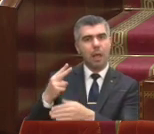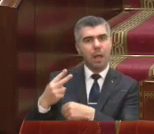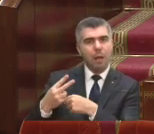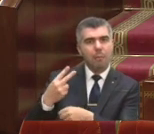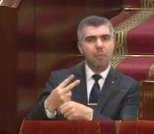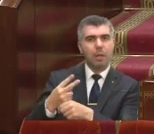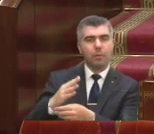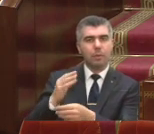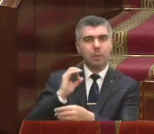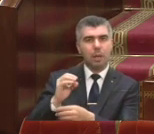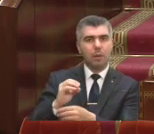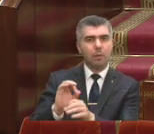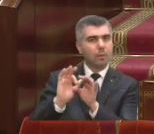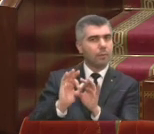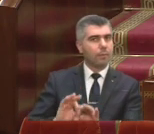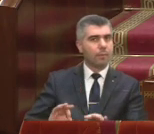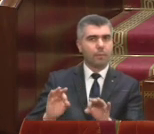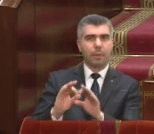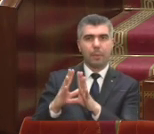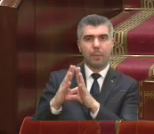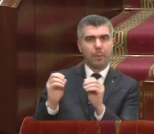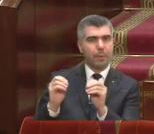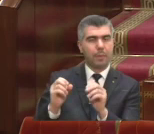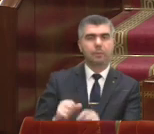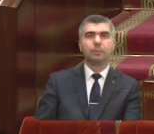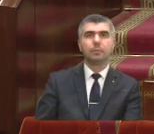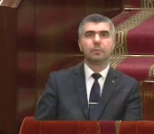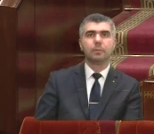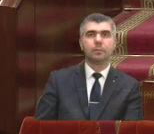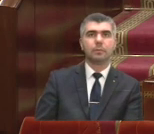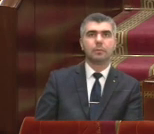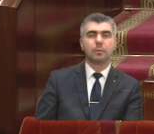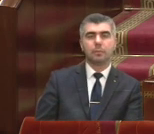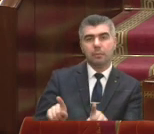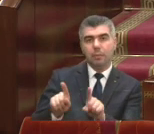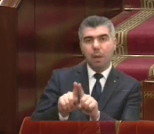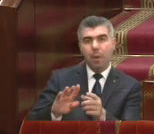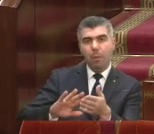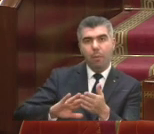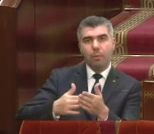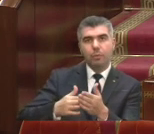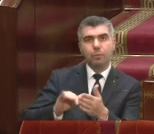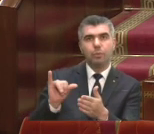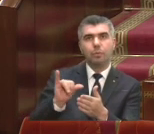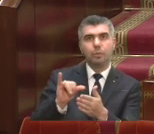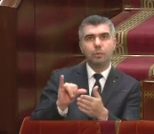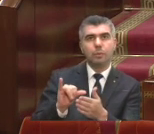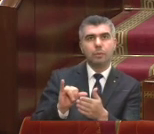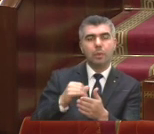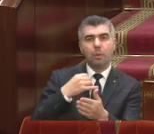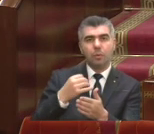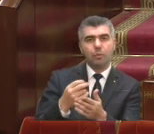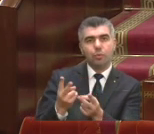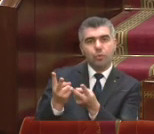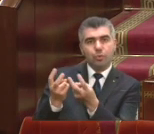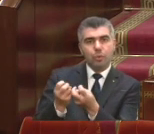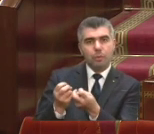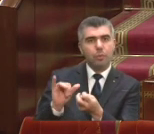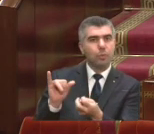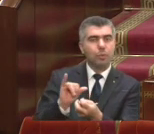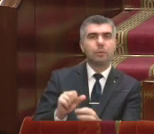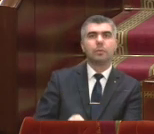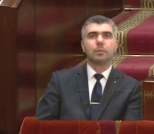مابقاش عندنا اكتفاء ذاتي في هذه الماده. اصبح الفاعل في هذه الماده كتعرفوا شنو ملي كيجيبوا